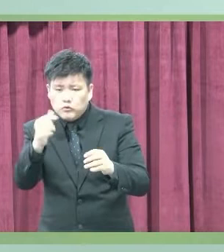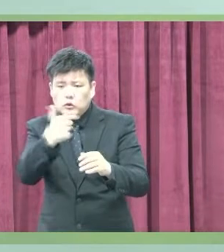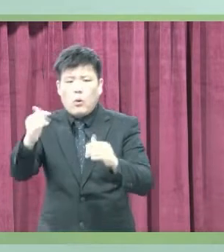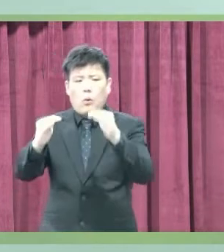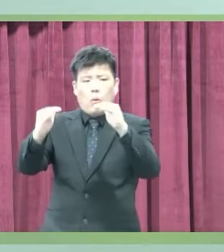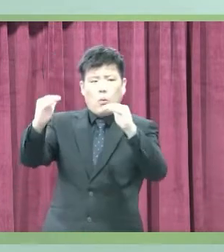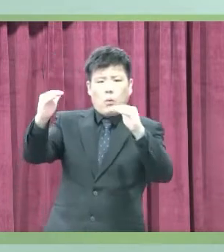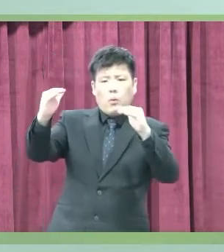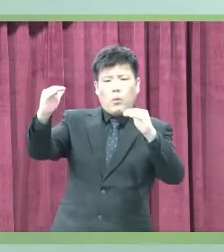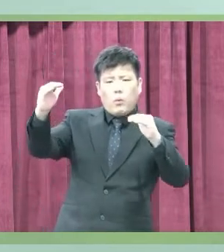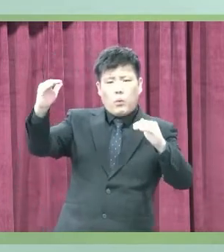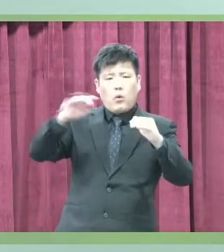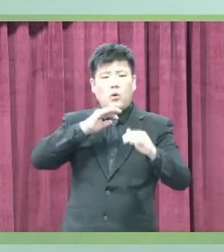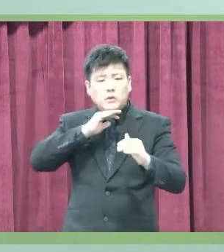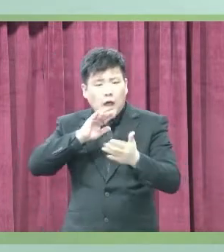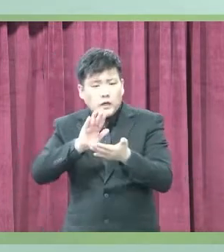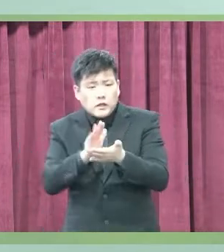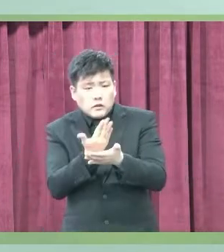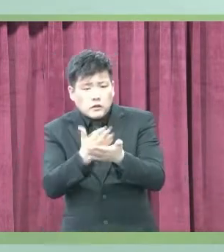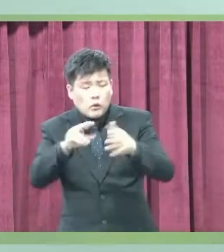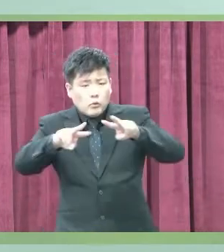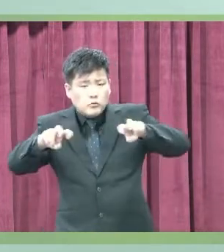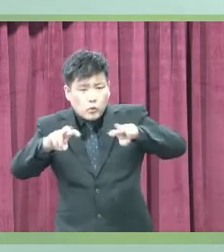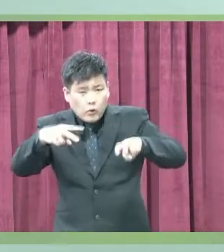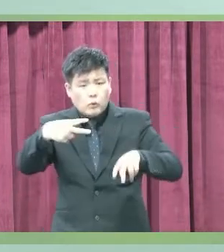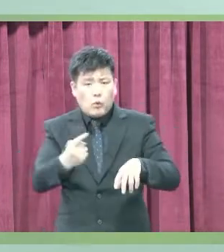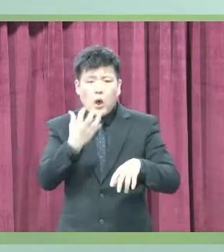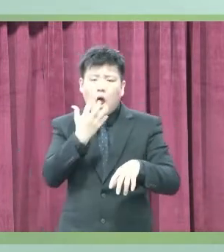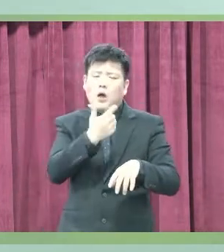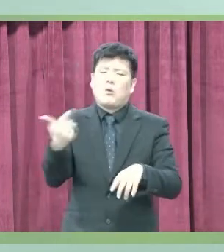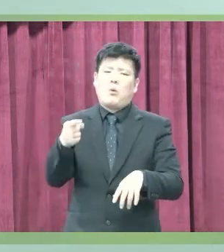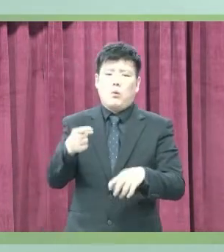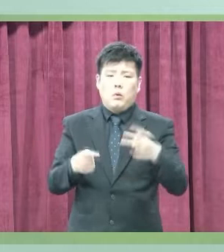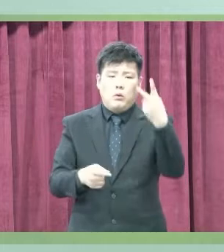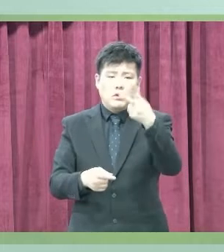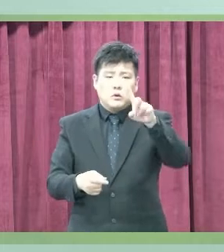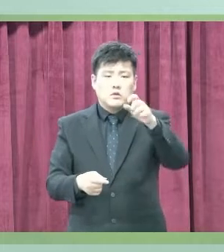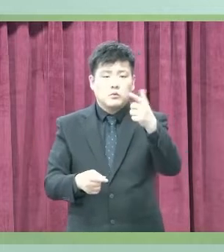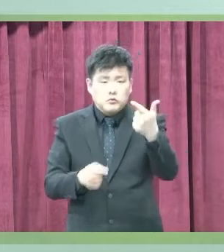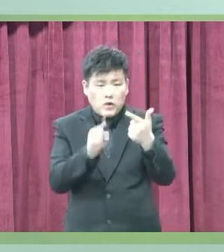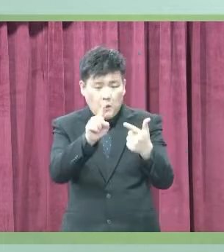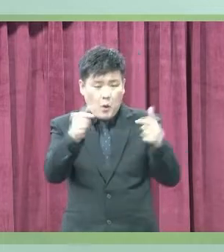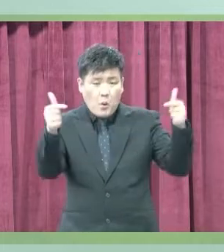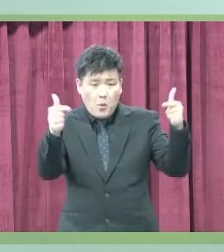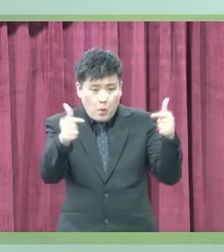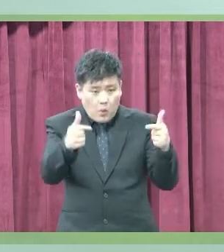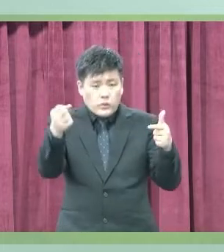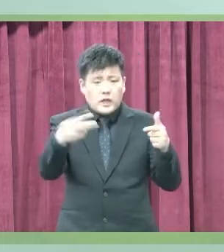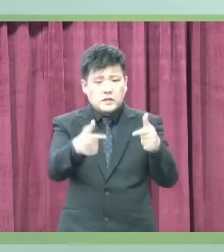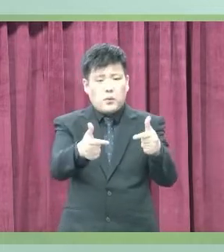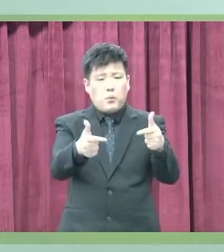때도 역시 그 격차가 벌어지는데 특이한 점은 2016년에 한 번 감소했다가 다시 증가하는